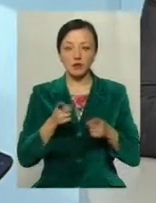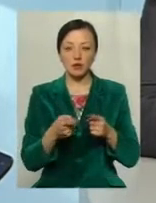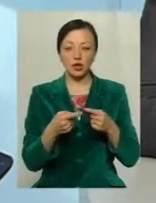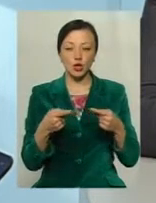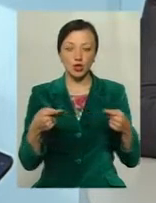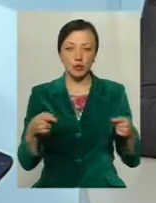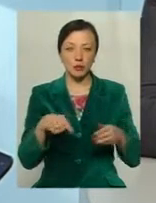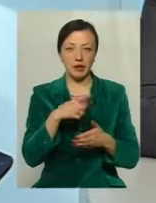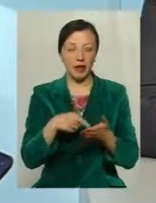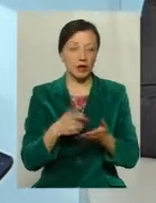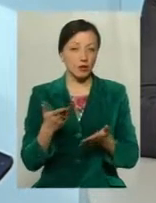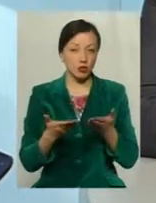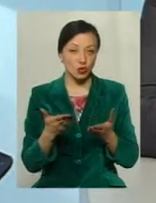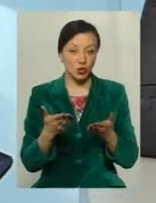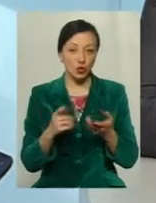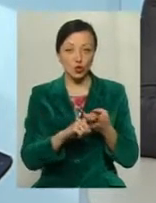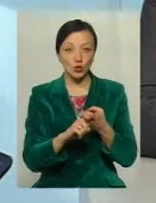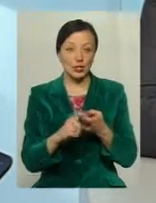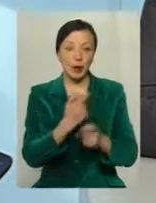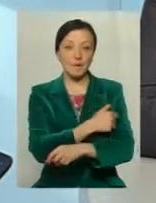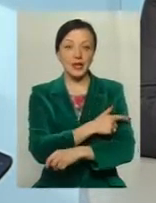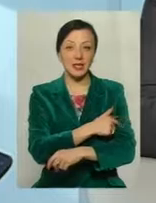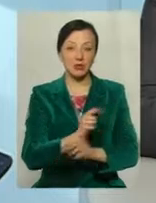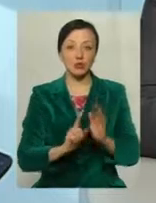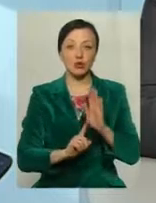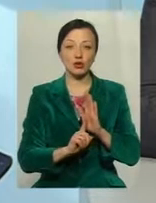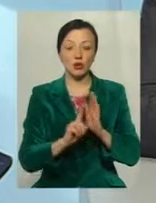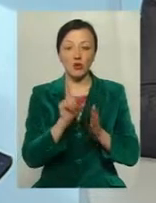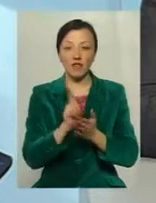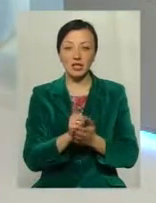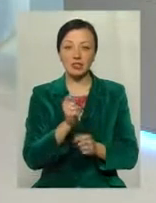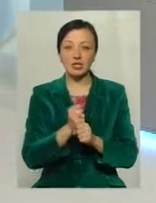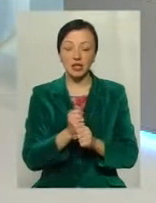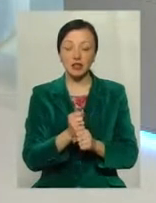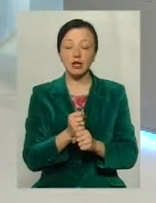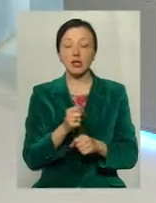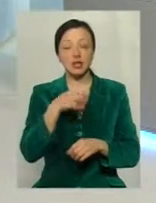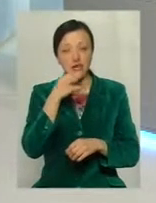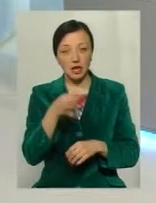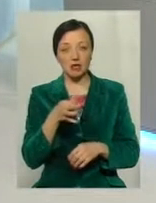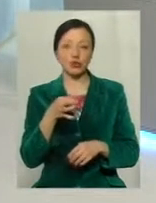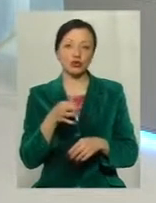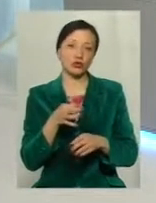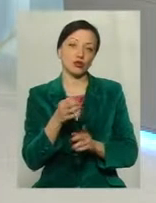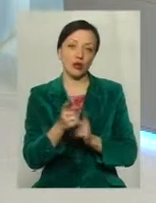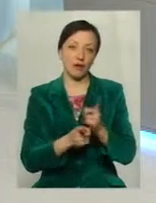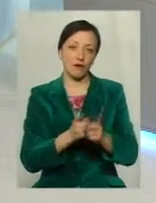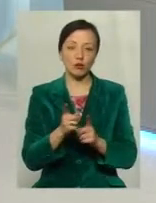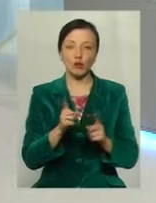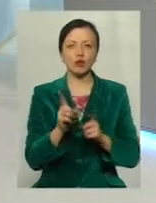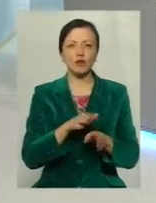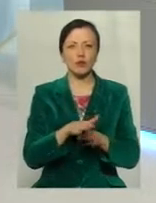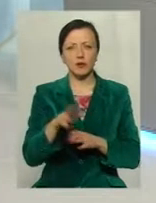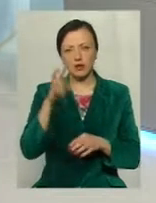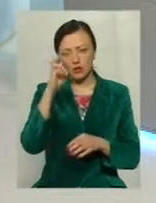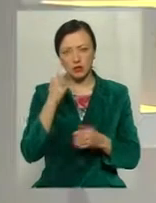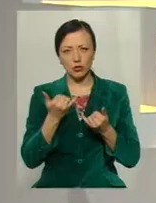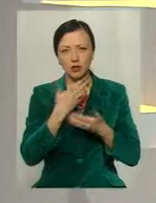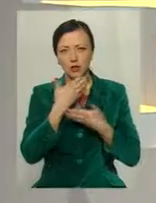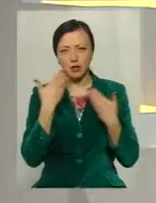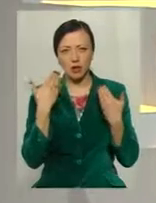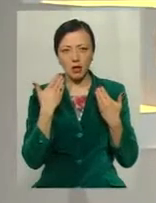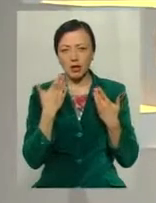заривати, починаючи капітальне вкладення, тому що хтось там виграв тендер і треба освоїти цього. Ми, напевно, дуже важко буде пройти через обласний бюджет